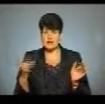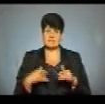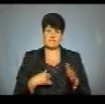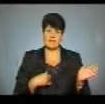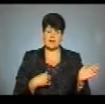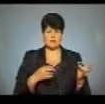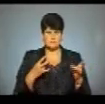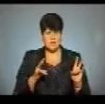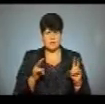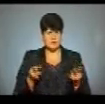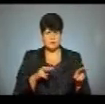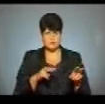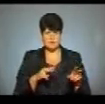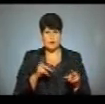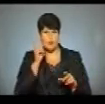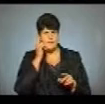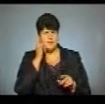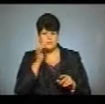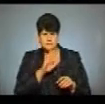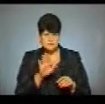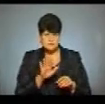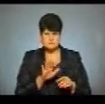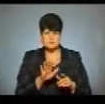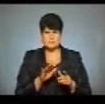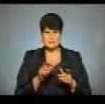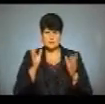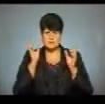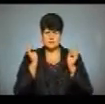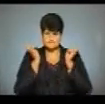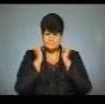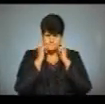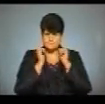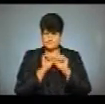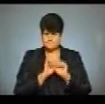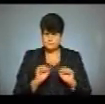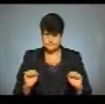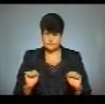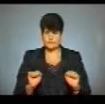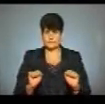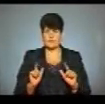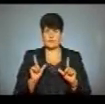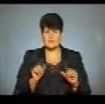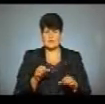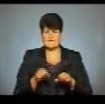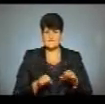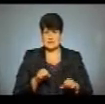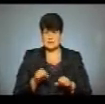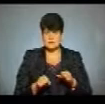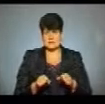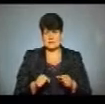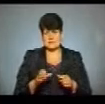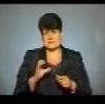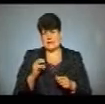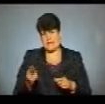потрібно відволікатись на мобільний телефон, переходити, слухаючи музику в навушниках, там, чи переїжджати велосипедом, скейтом, роликами,